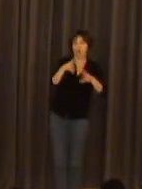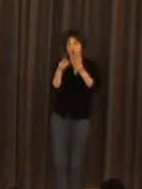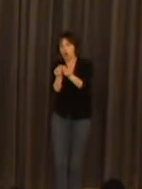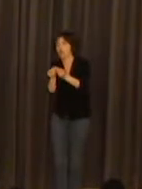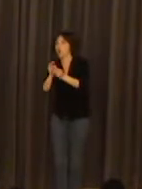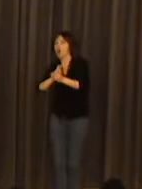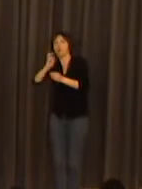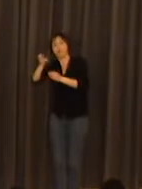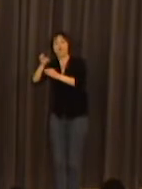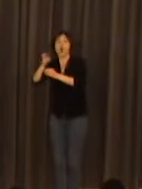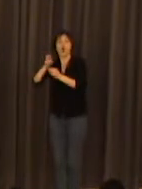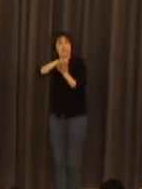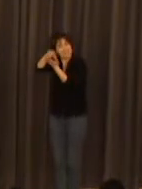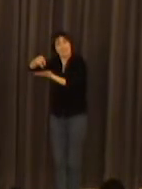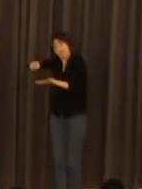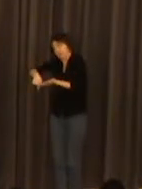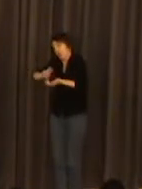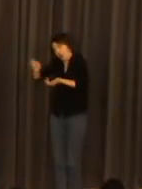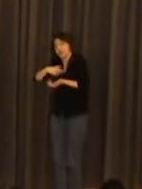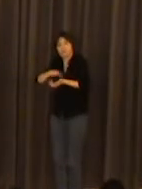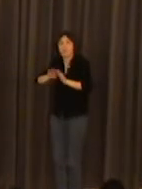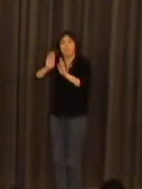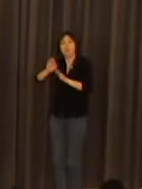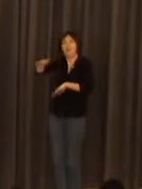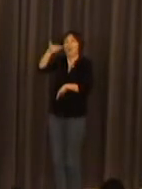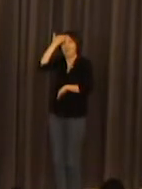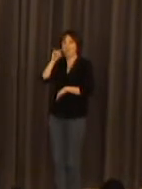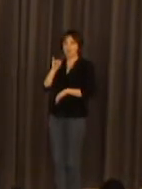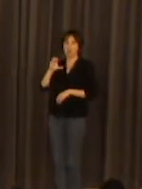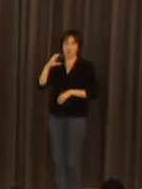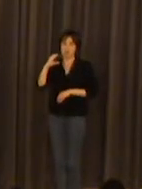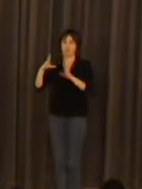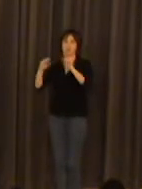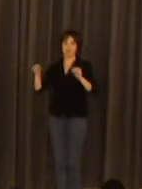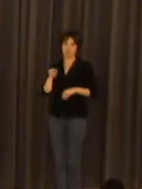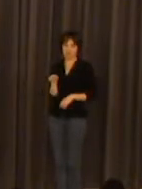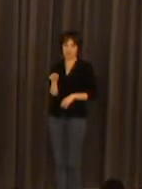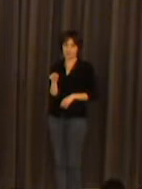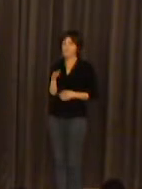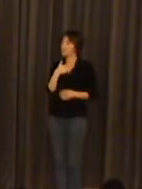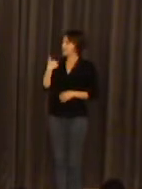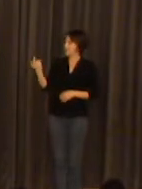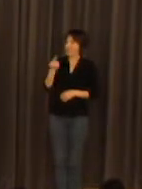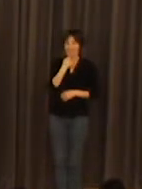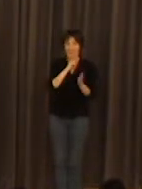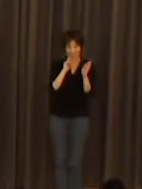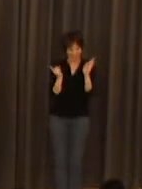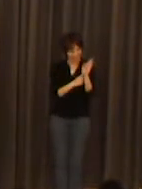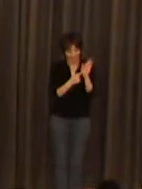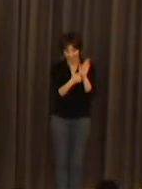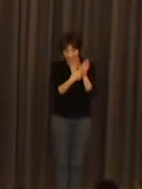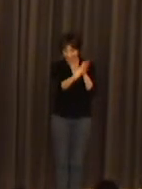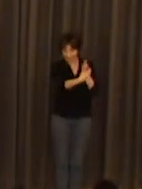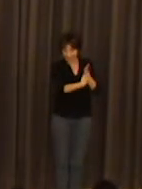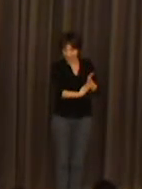també realitzin activitats de recerca en aquest àmbit. Què significa, doncs, això? Significa que, per llei,